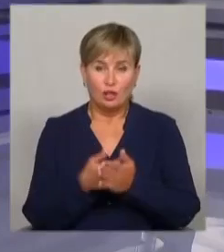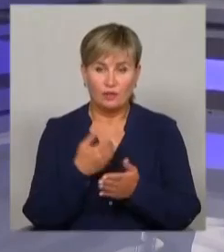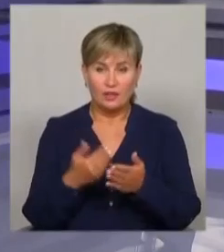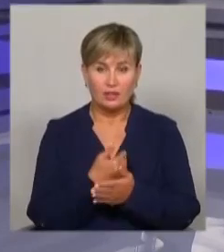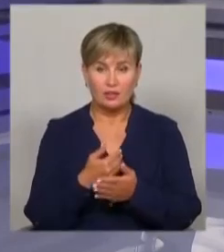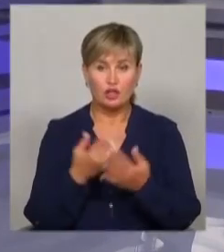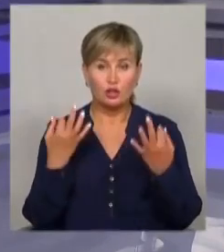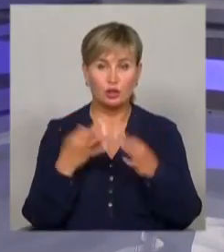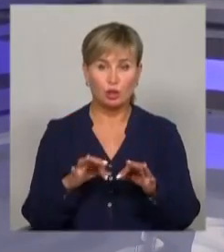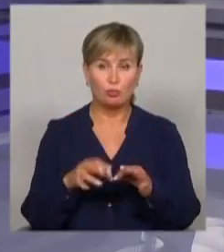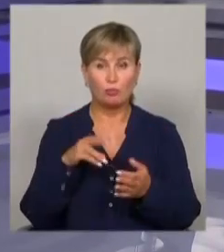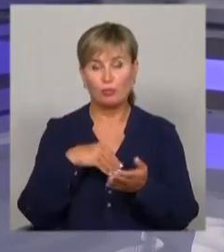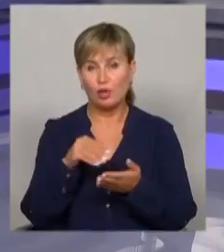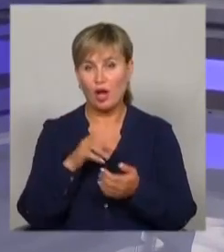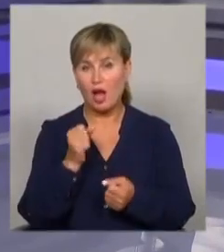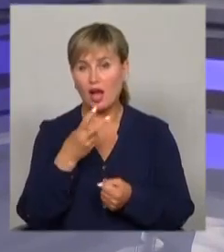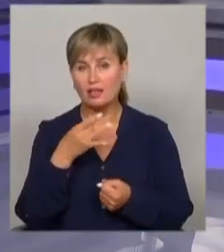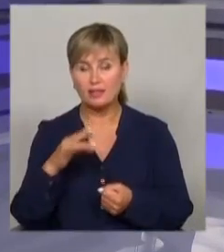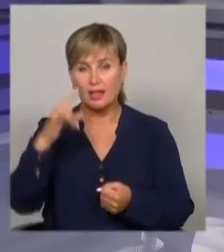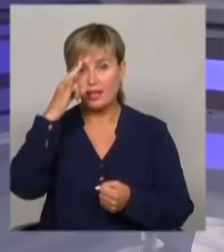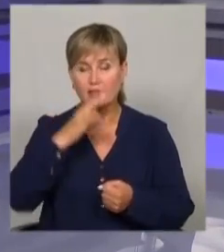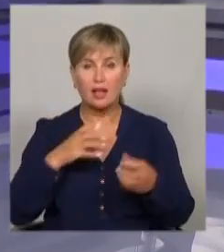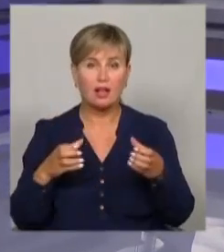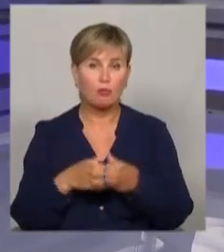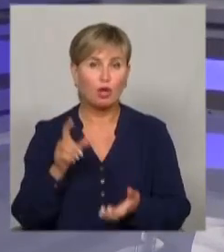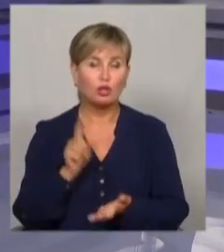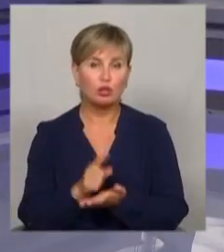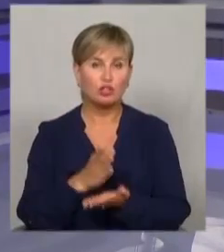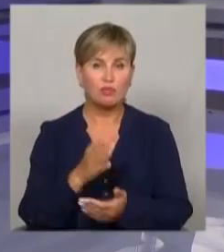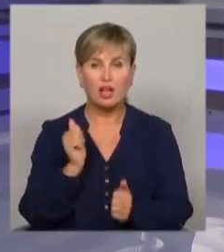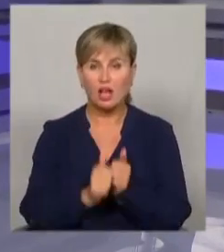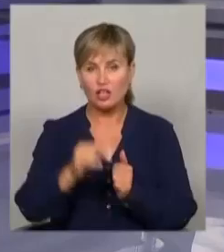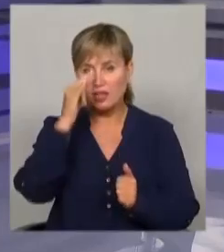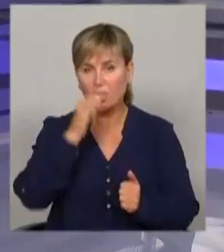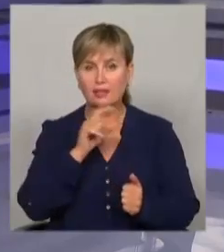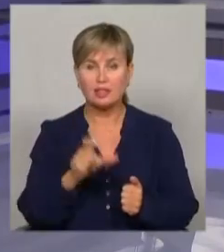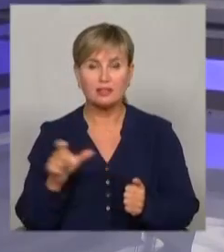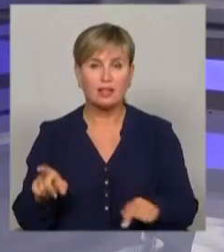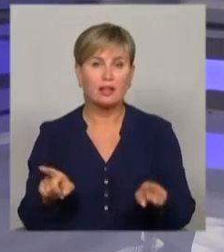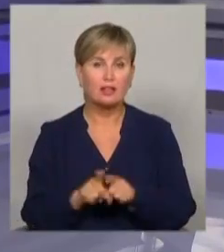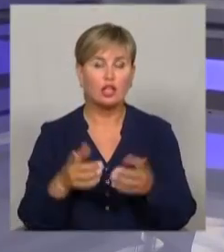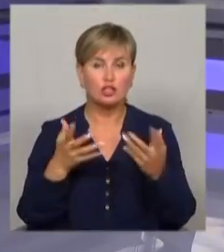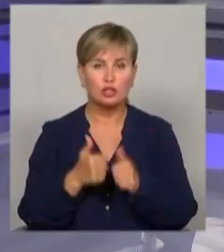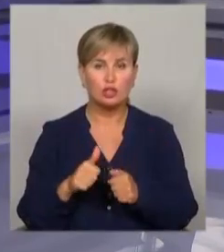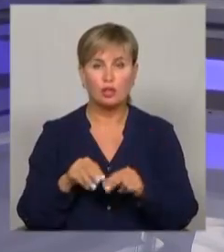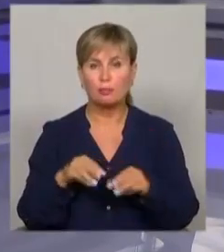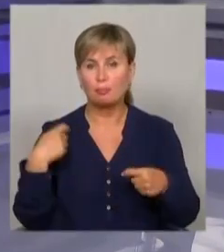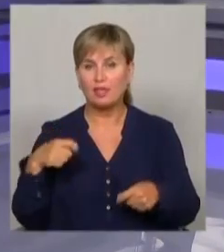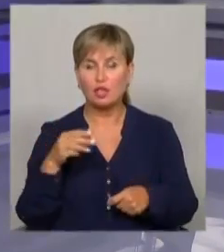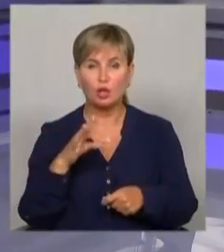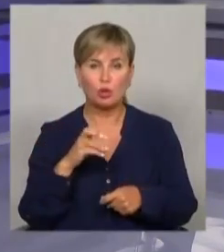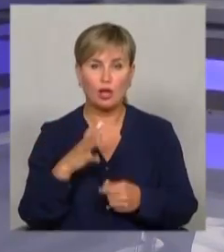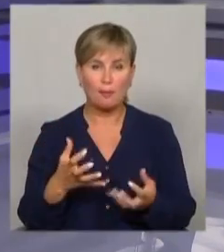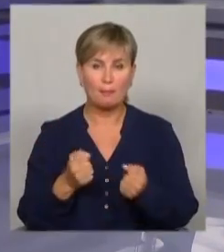доступ покупки акции отечественных компаний должен иметь каждый казахстанец так считает касым-жомарт токаев сегодня президент